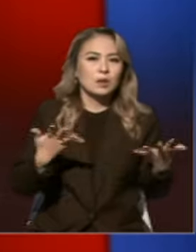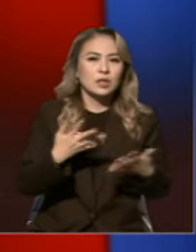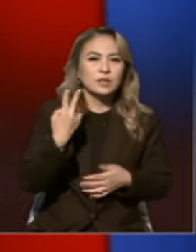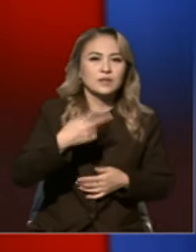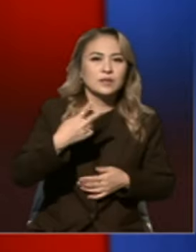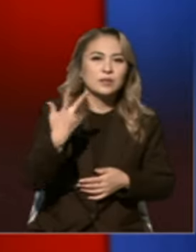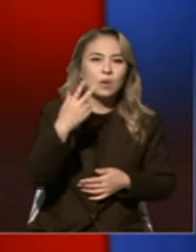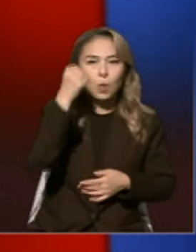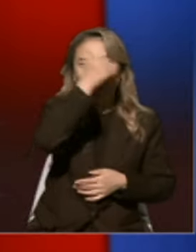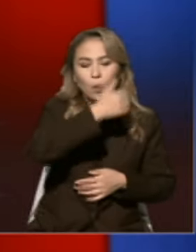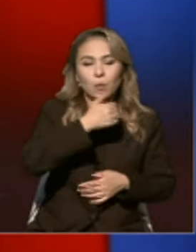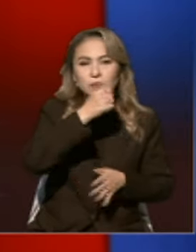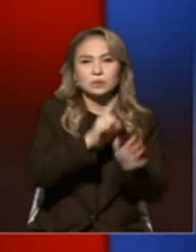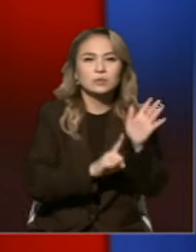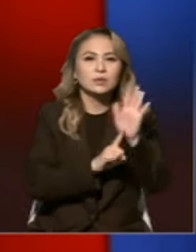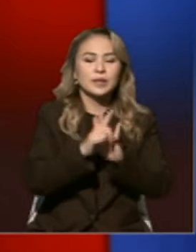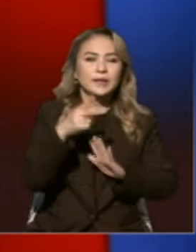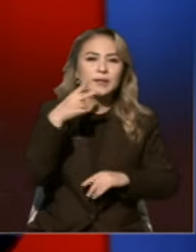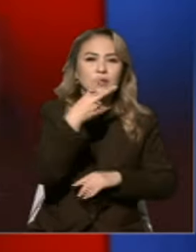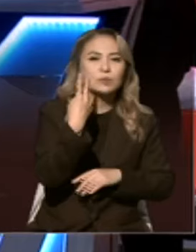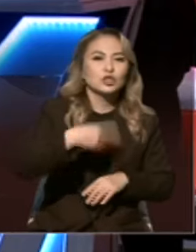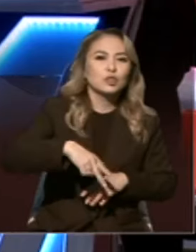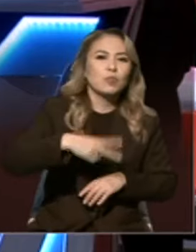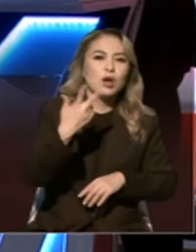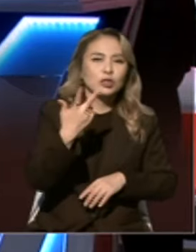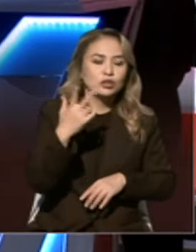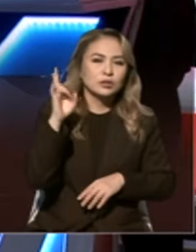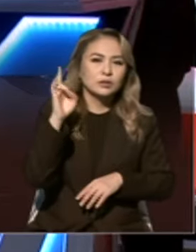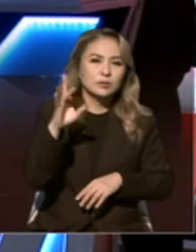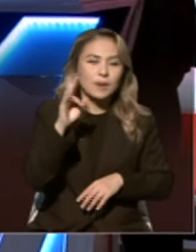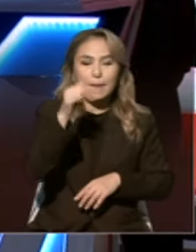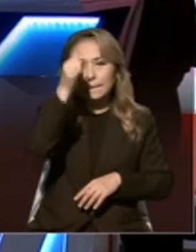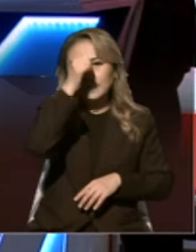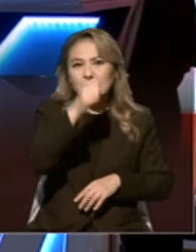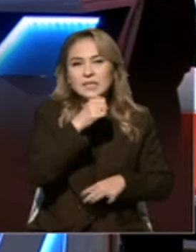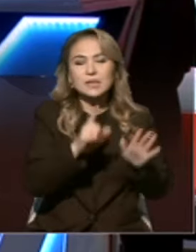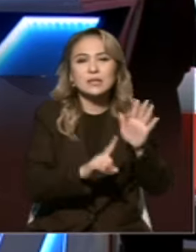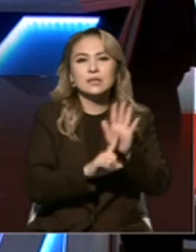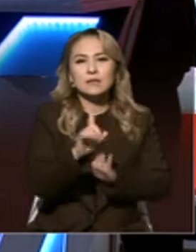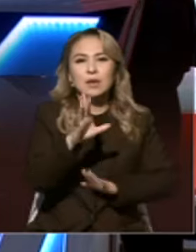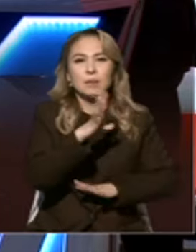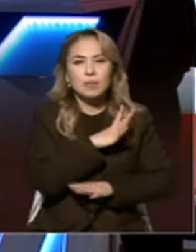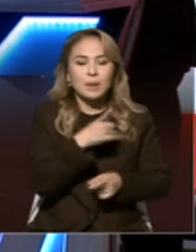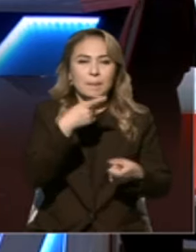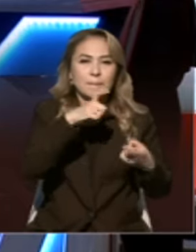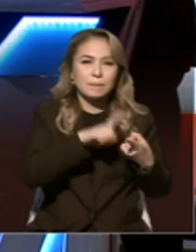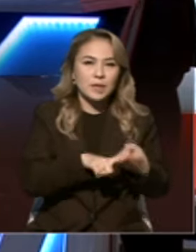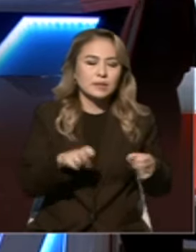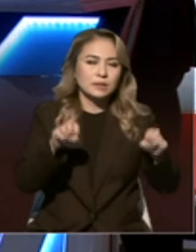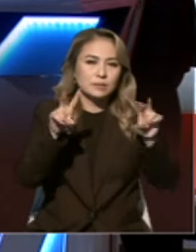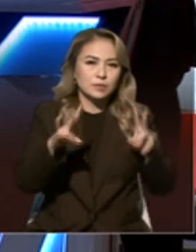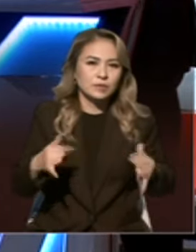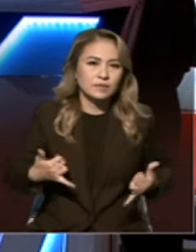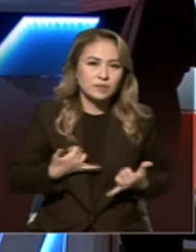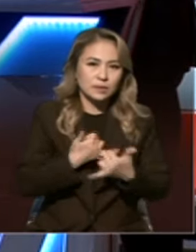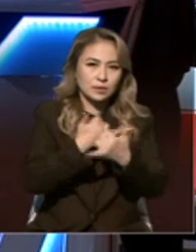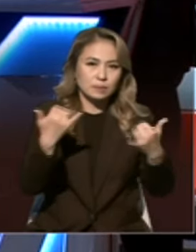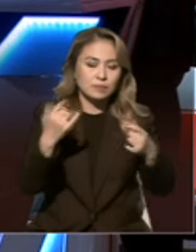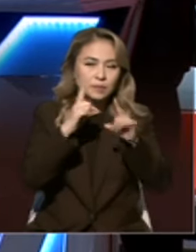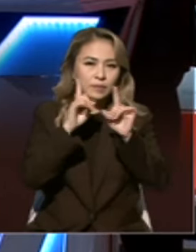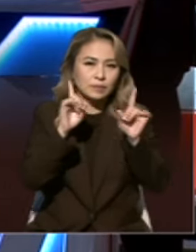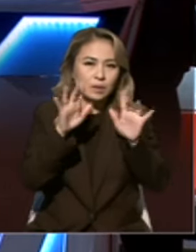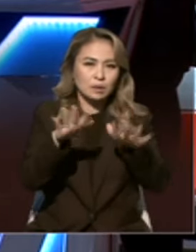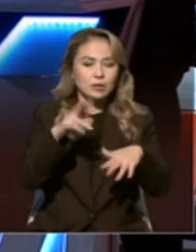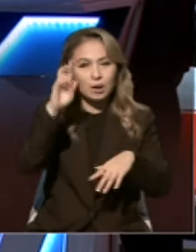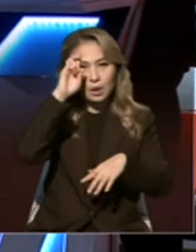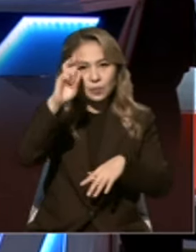23 жылдан бастап дабыл қақтық. 2023 жылдың қараша айында парламент сенатында арнайы төтенше жағдайларға байланысты арнайы бізде парламент тыңдау өткен болатын. Үкіметтік